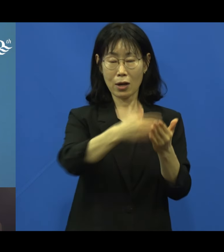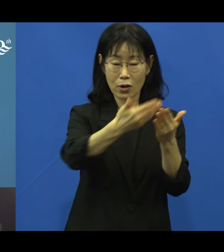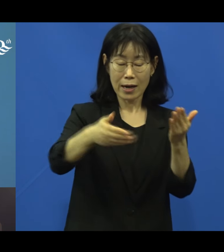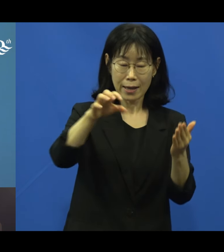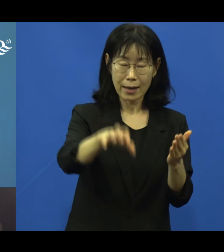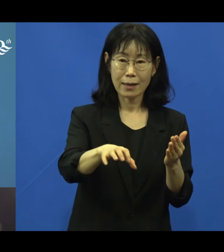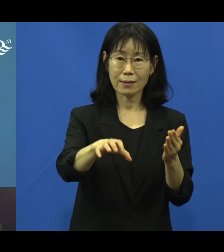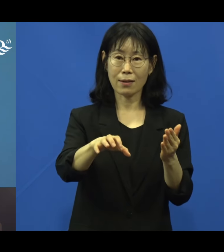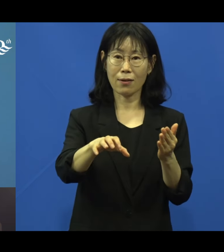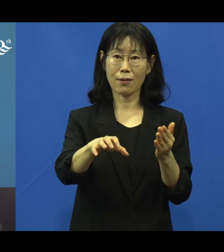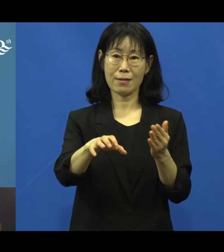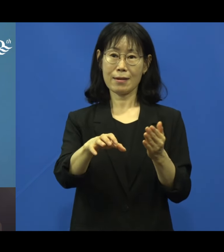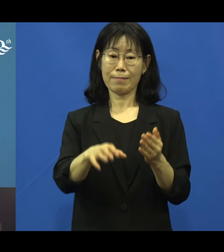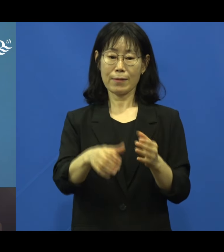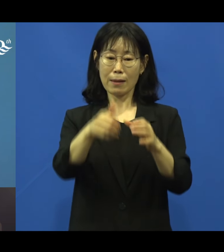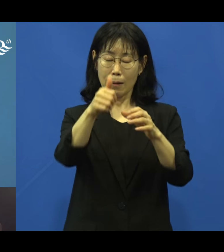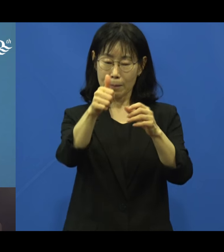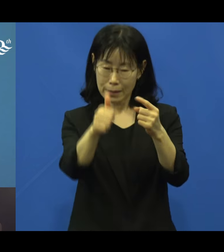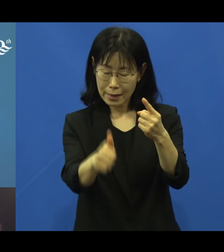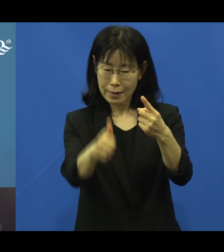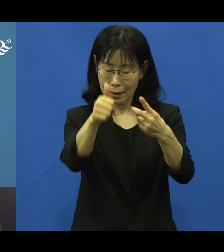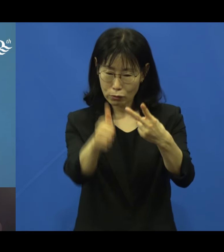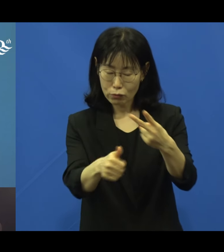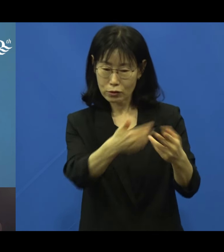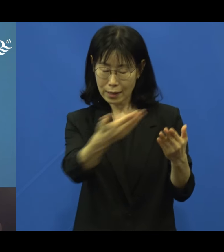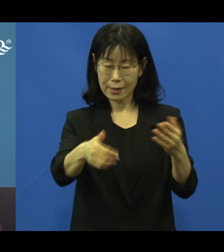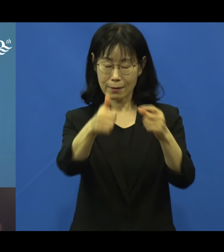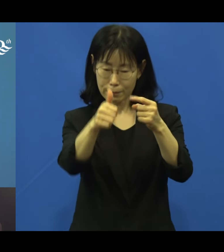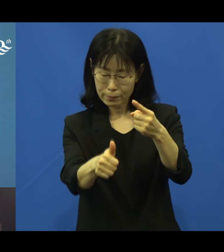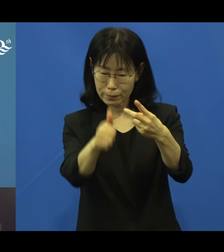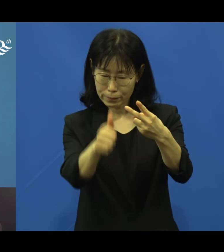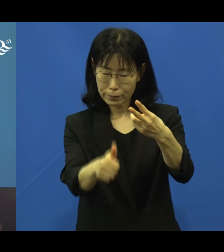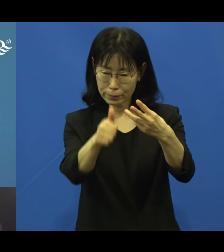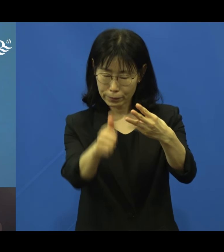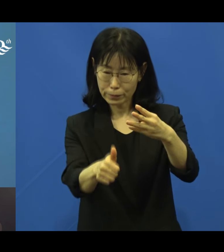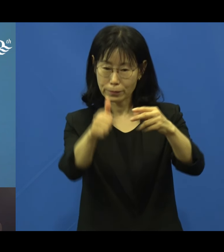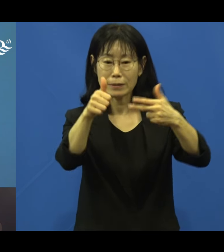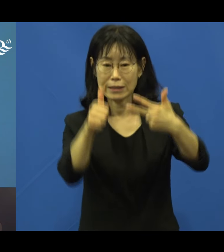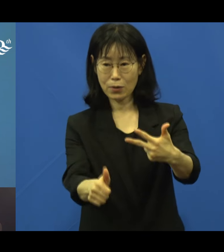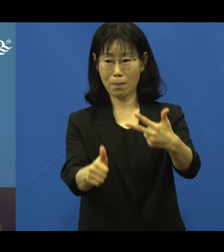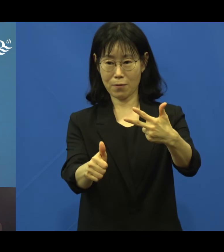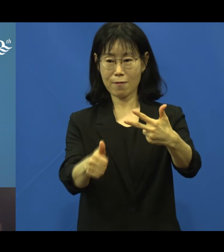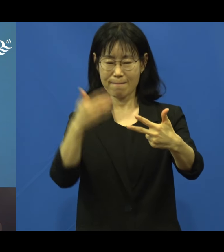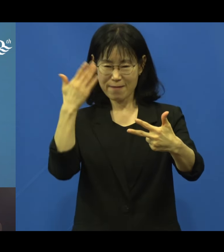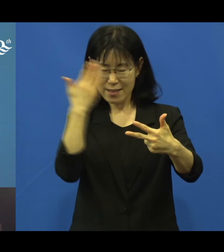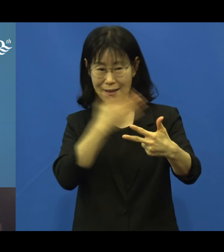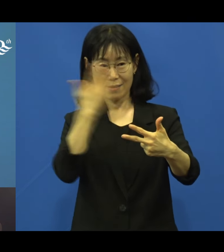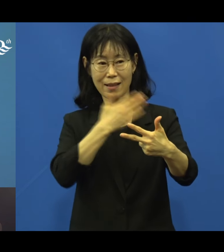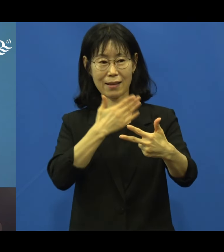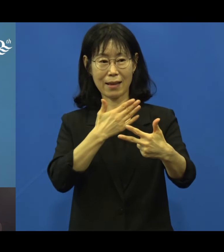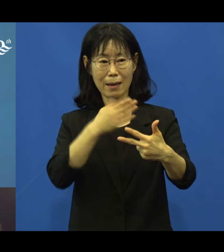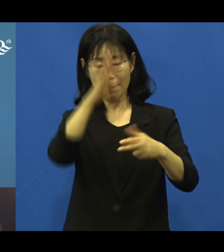말대로 요단강에 7번 몸을 담그니 그의 살이 어린 아이의 살같이 회복되어 깨끗하게